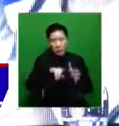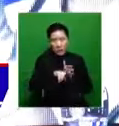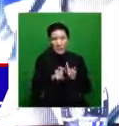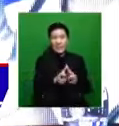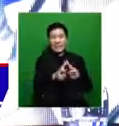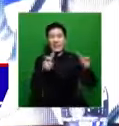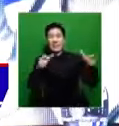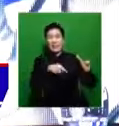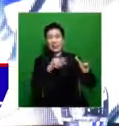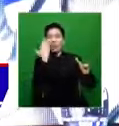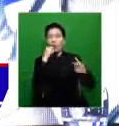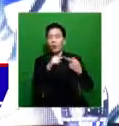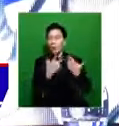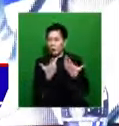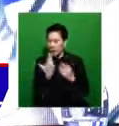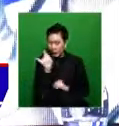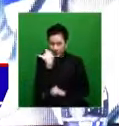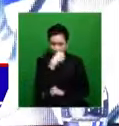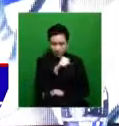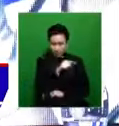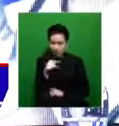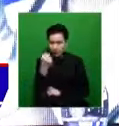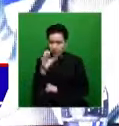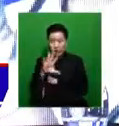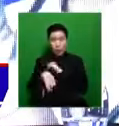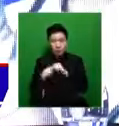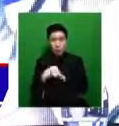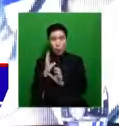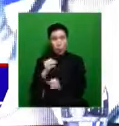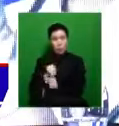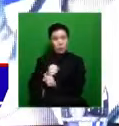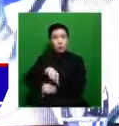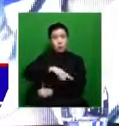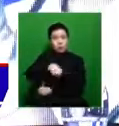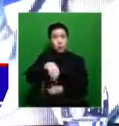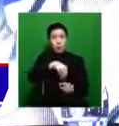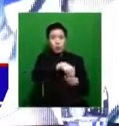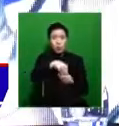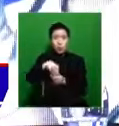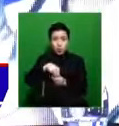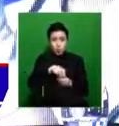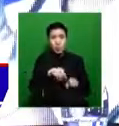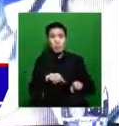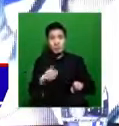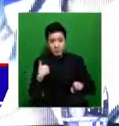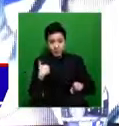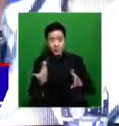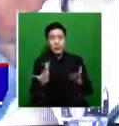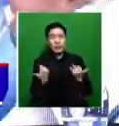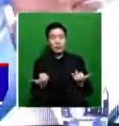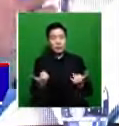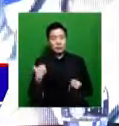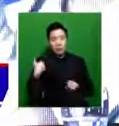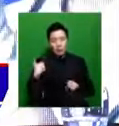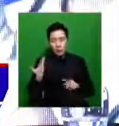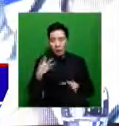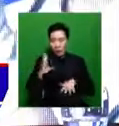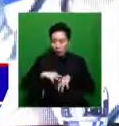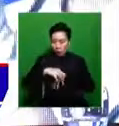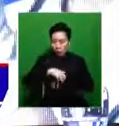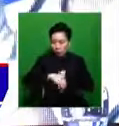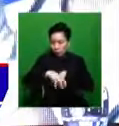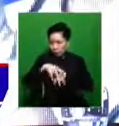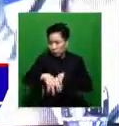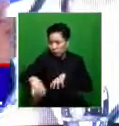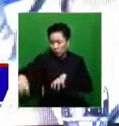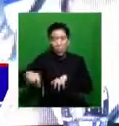หญ่นะครับในช่วง 10-15 ปีที่ผ่านมาก็ยังอยู่เต็มกรมควบคุมโรคเต็มกระทรวงสาธารณสุขแล้วยังมีหน่วยงานอื่นในกระทร